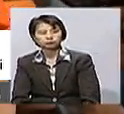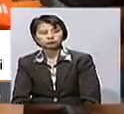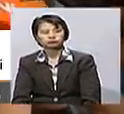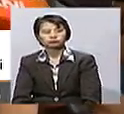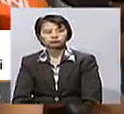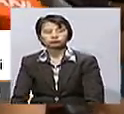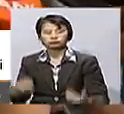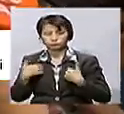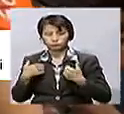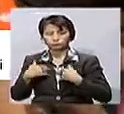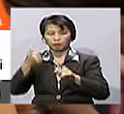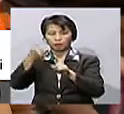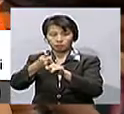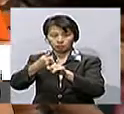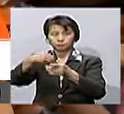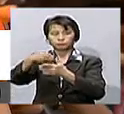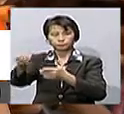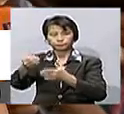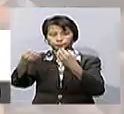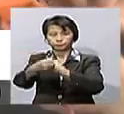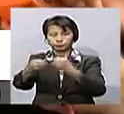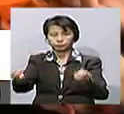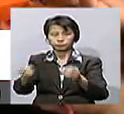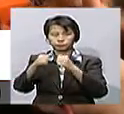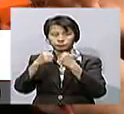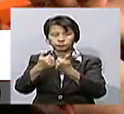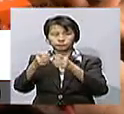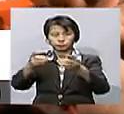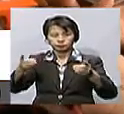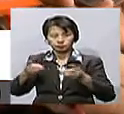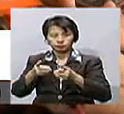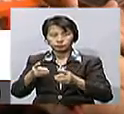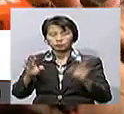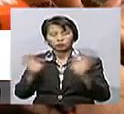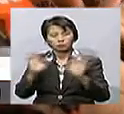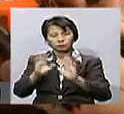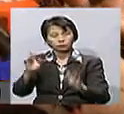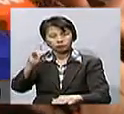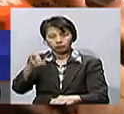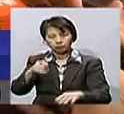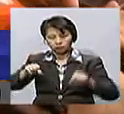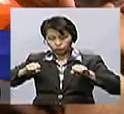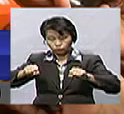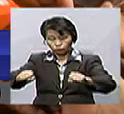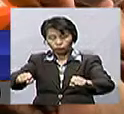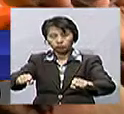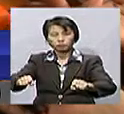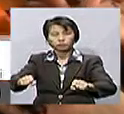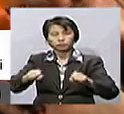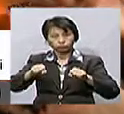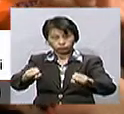Ada arahan dikeluarkan oleh Pejabat Kesihatan Daerah. Macam saya sebut, dia bukan hanya troli, tapi macam